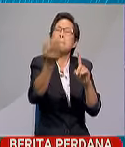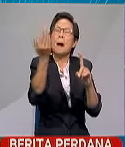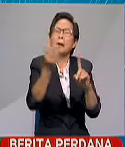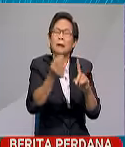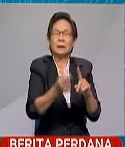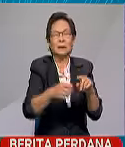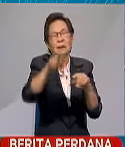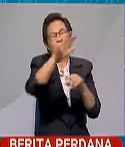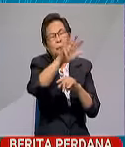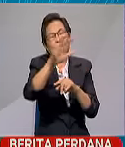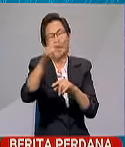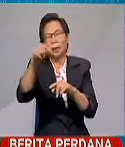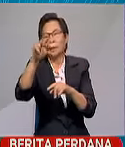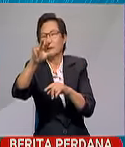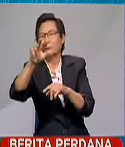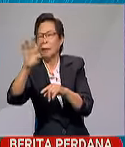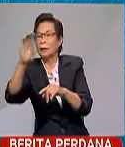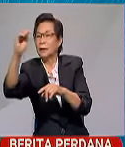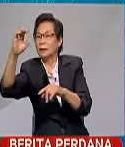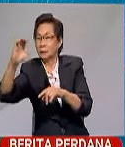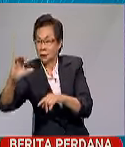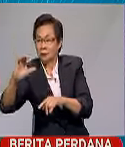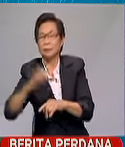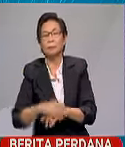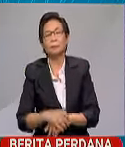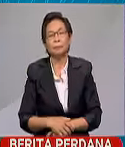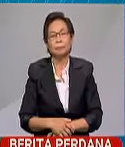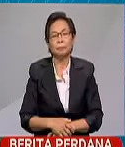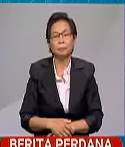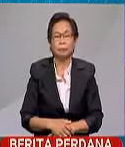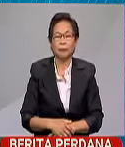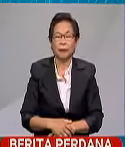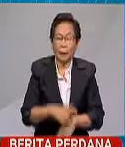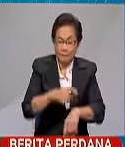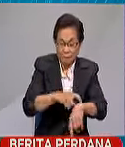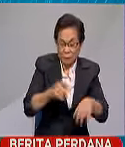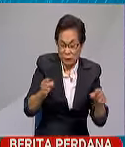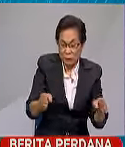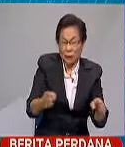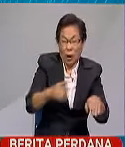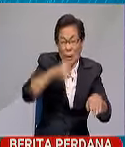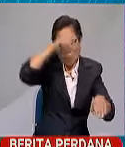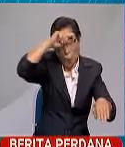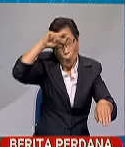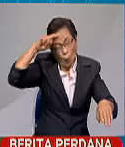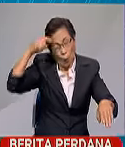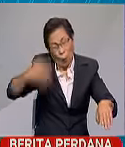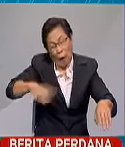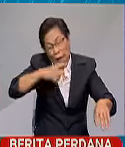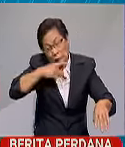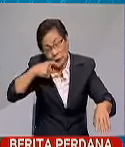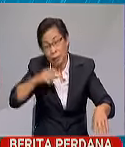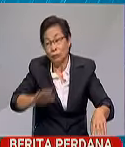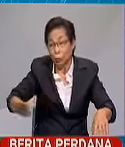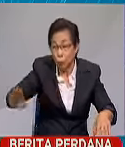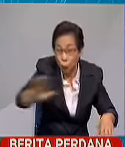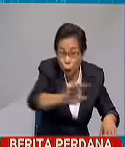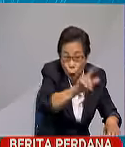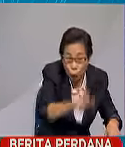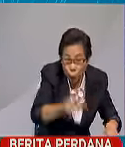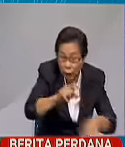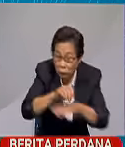sekitar 33 hingga ke 34 darjah Celsius. Dan semasa tempoh cuaca panas dan kering ini, orang ramai sentiasa dinasihatkan